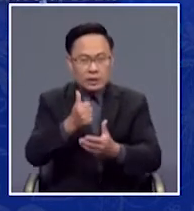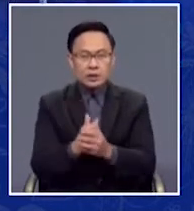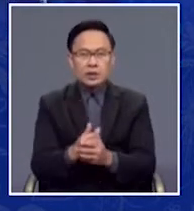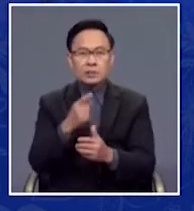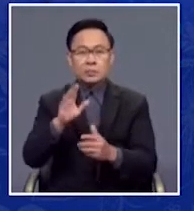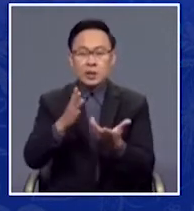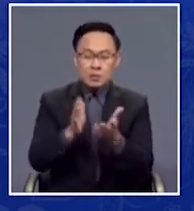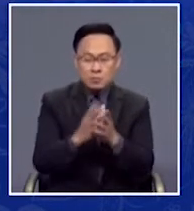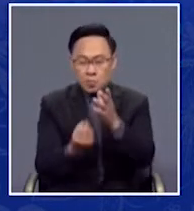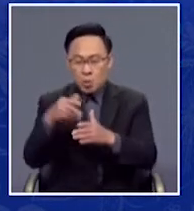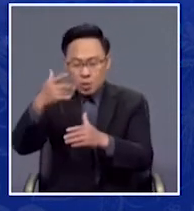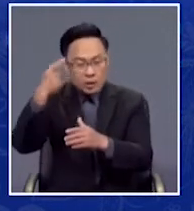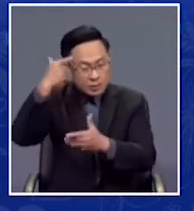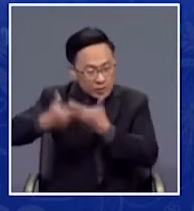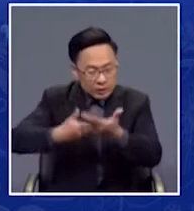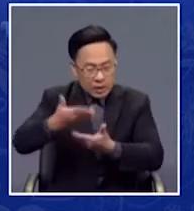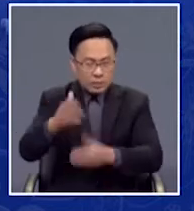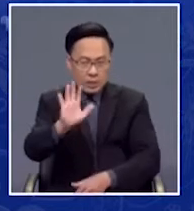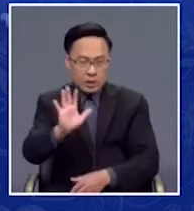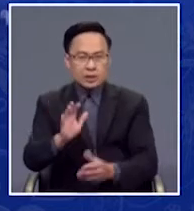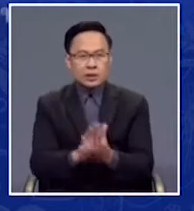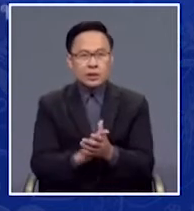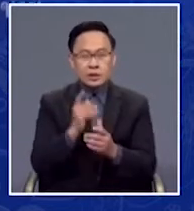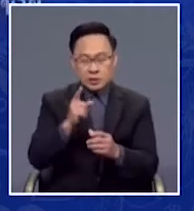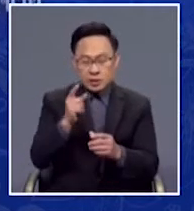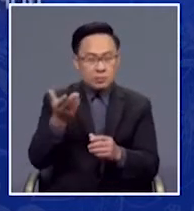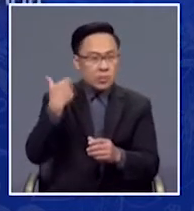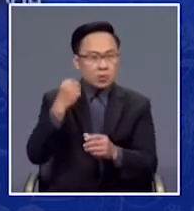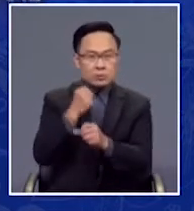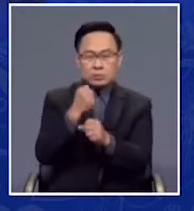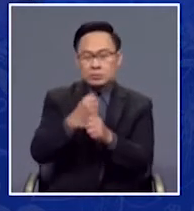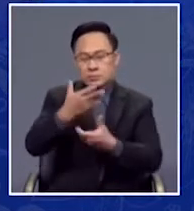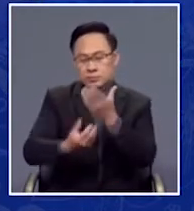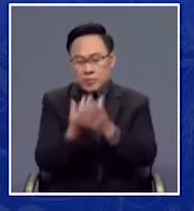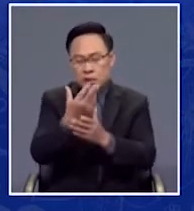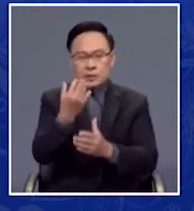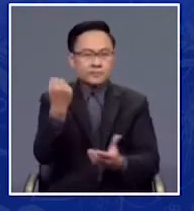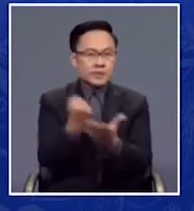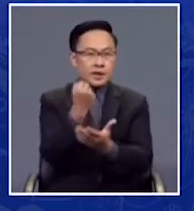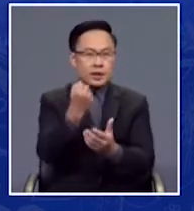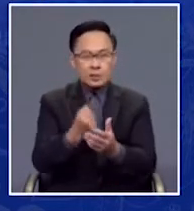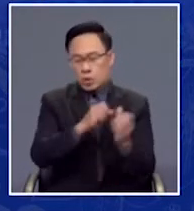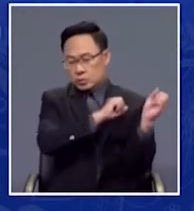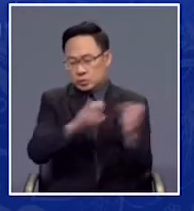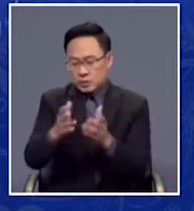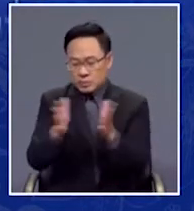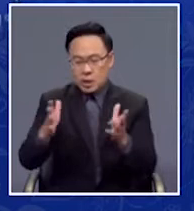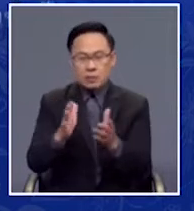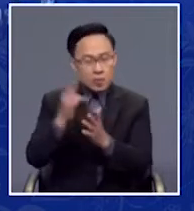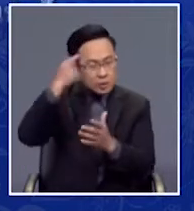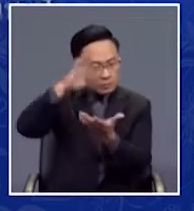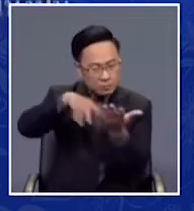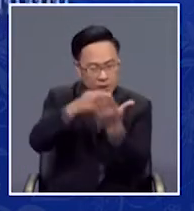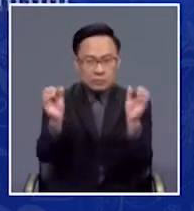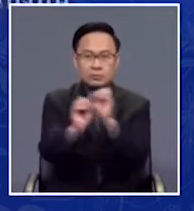ใช่ปลูกไปก่อนแล้วค่อยขายที่ผ่านมาเสียมูลค่าน่าเสียดายทิ้งมากมายขาดวางแผนแ